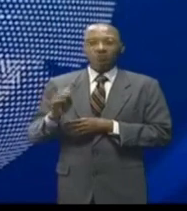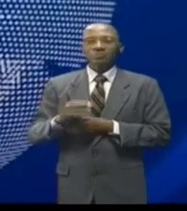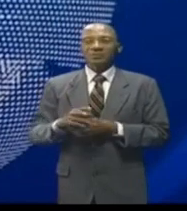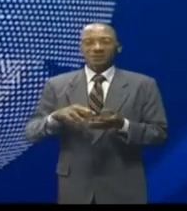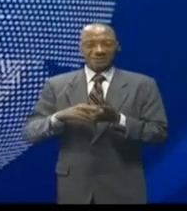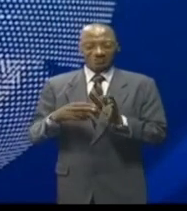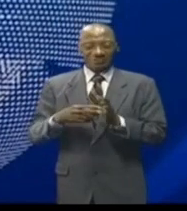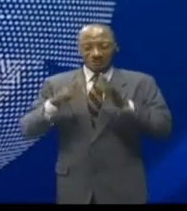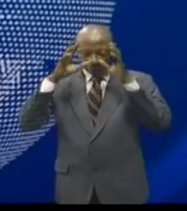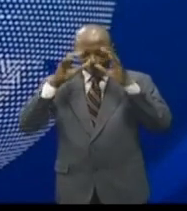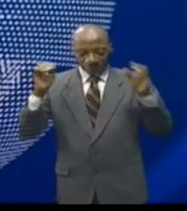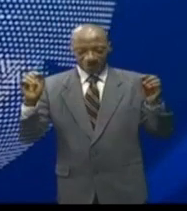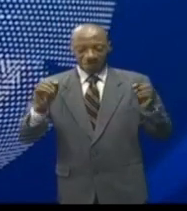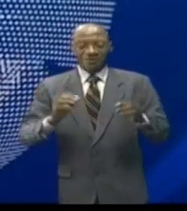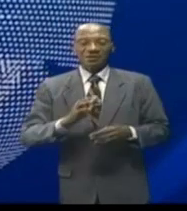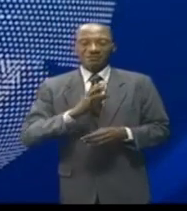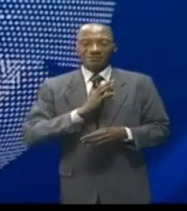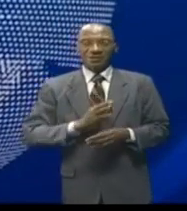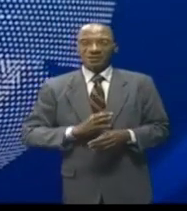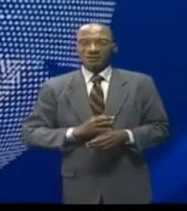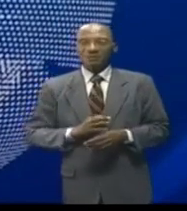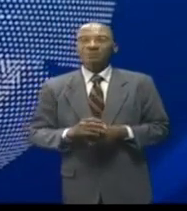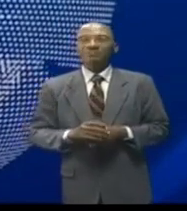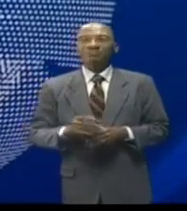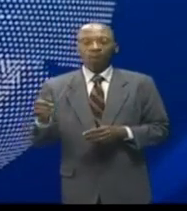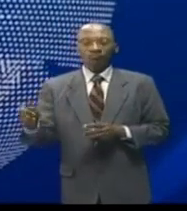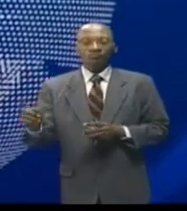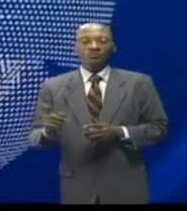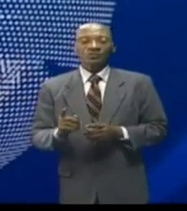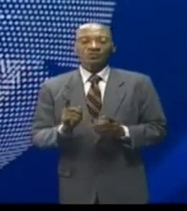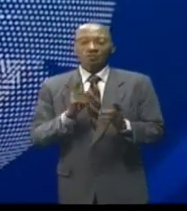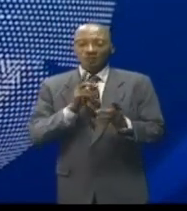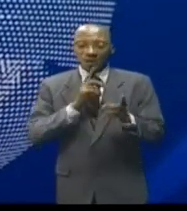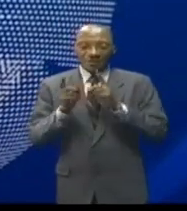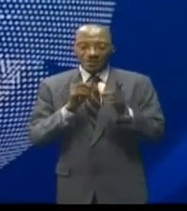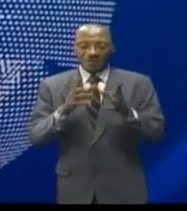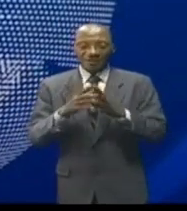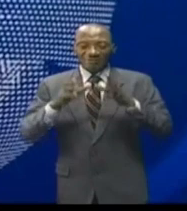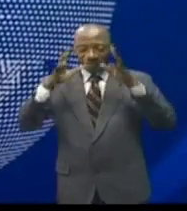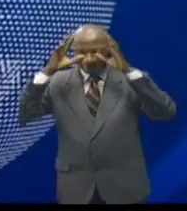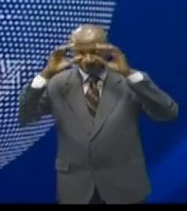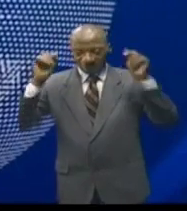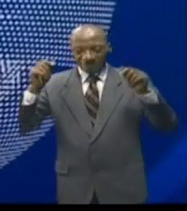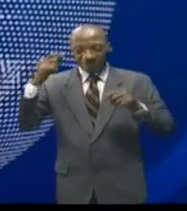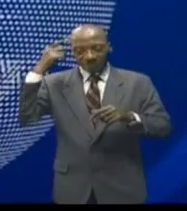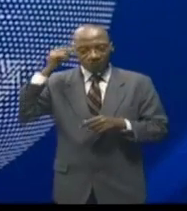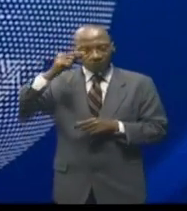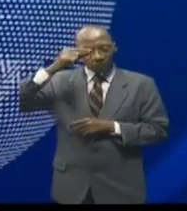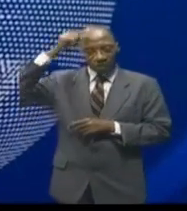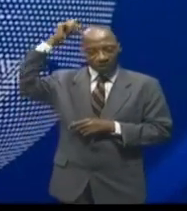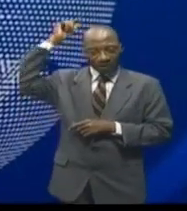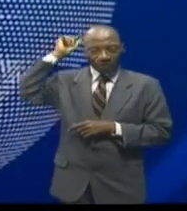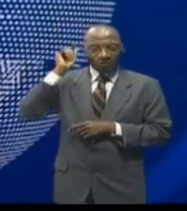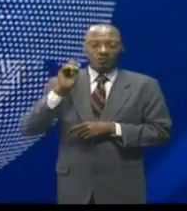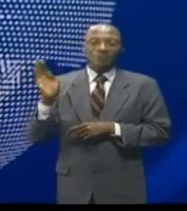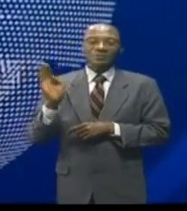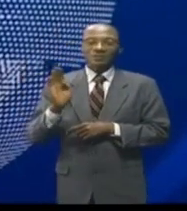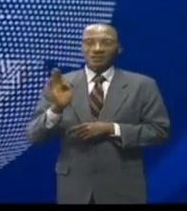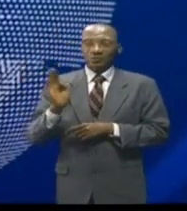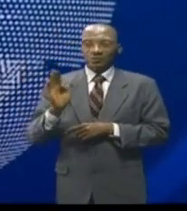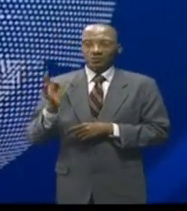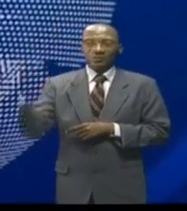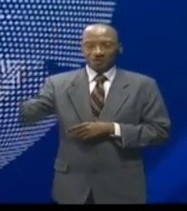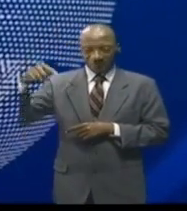Antoine Tshisekedi qui recevait son note guinéen de la Guinée-Bissau reçu également ici